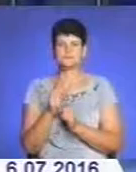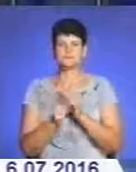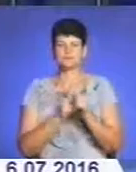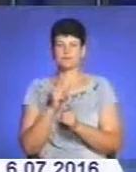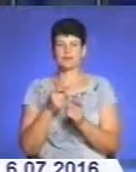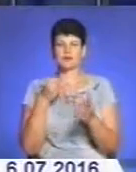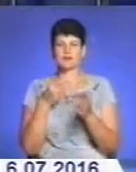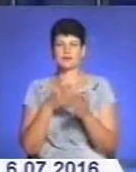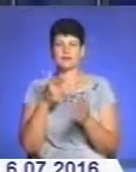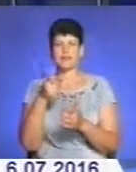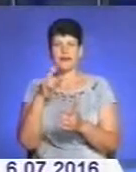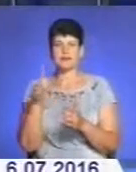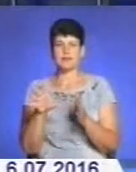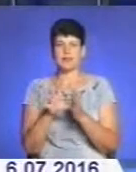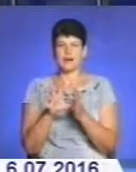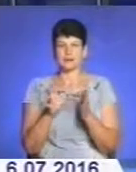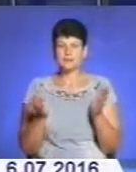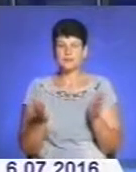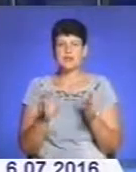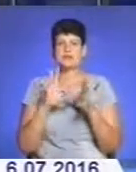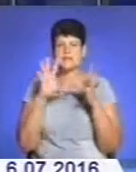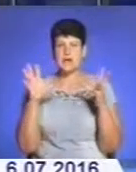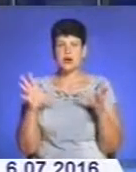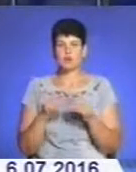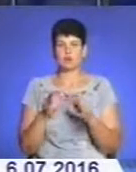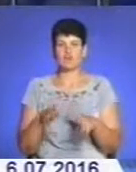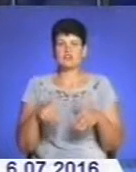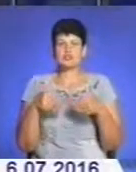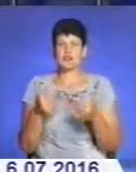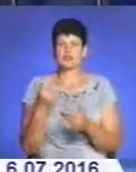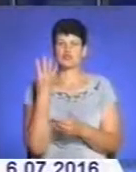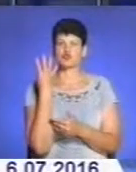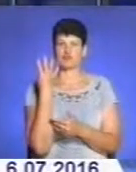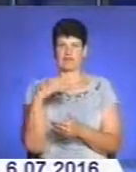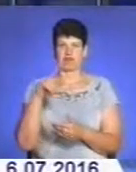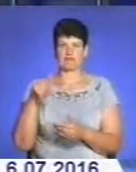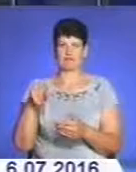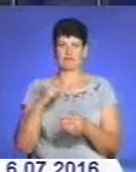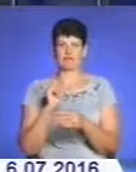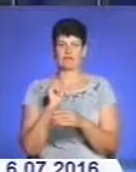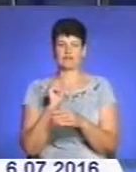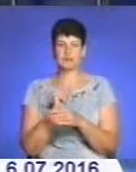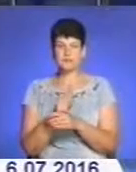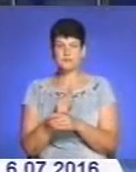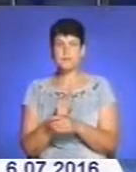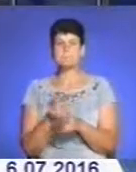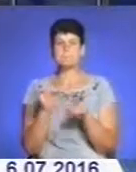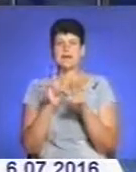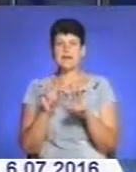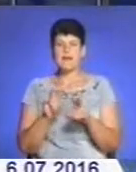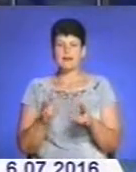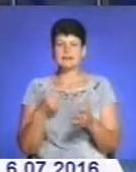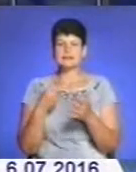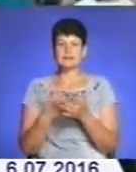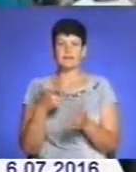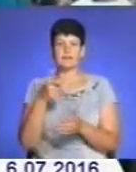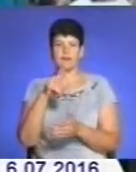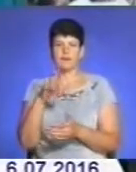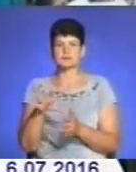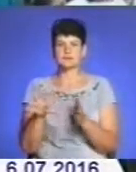газ та електроенергію. Загалом профспілки висували владі 4 вимоги. Переглянути необґрунтовані тарифи на газ та